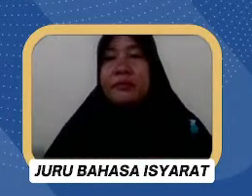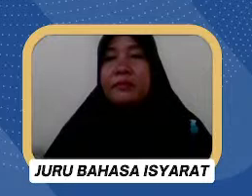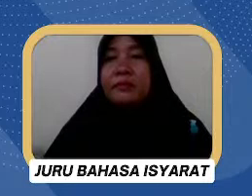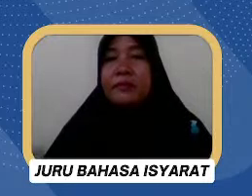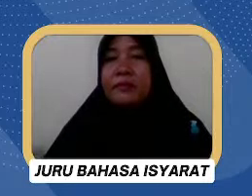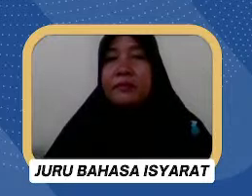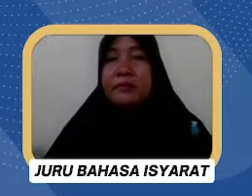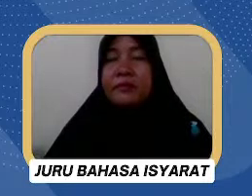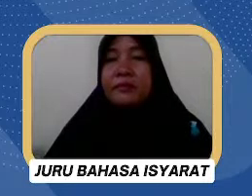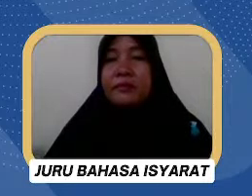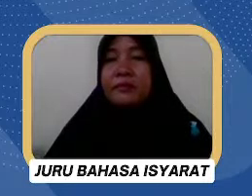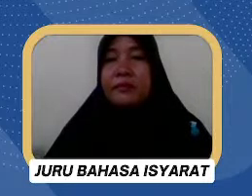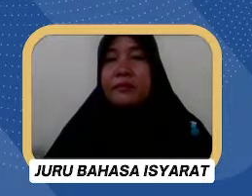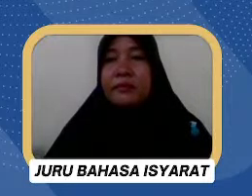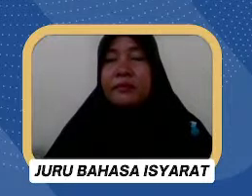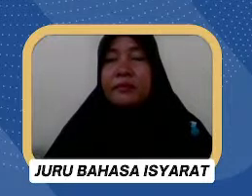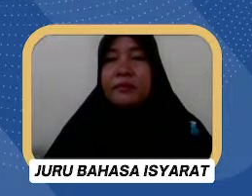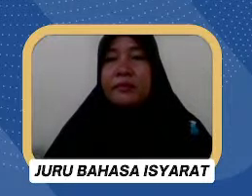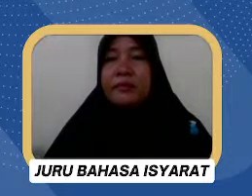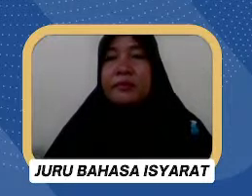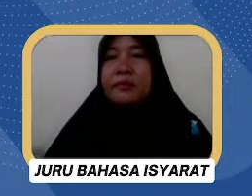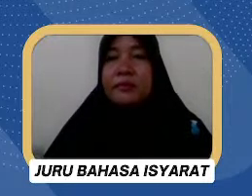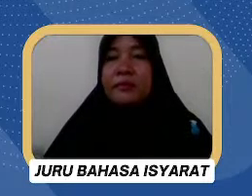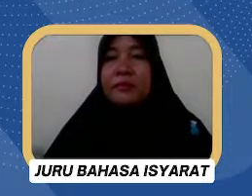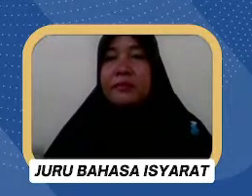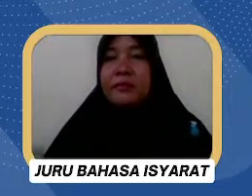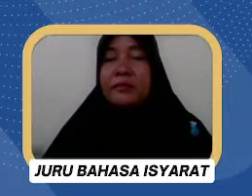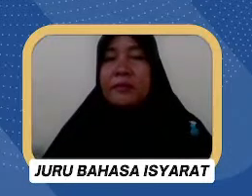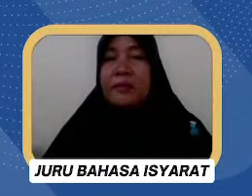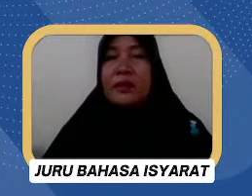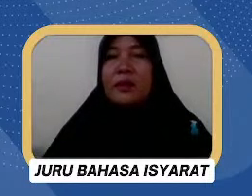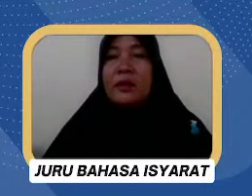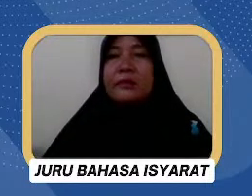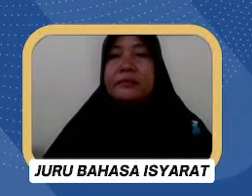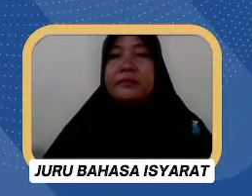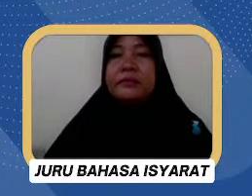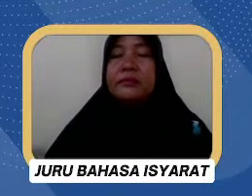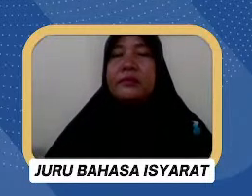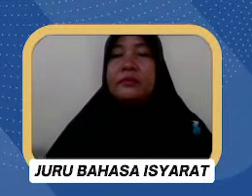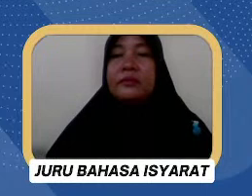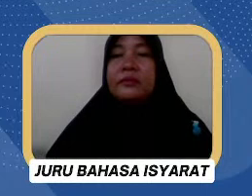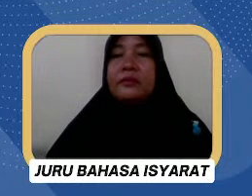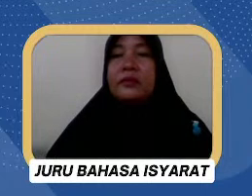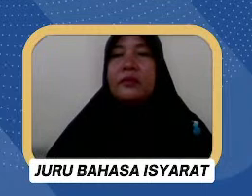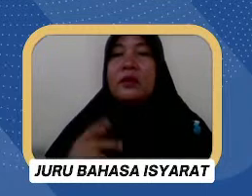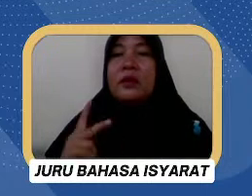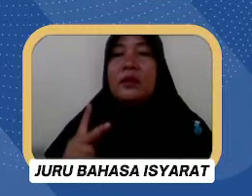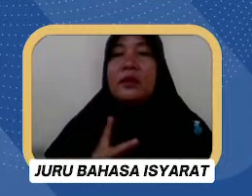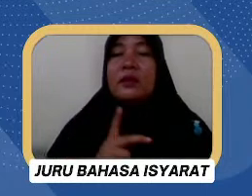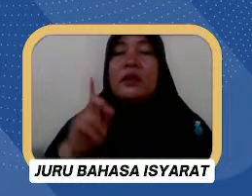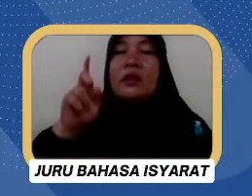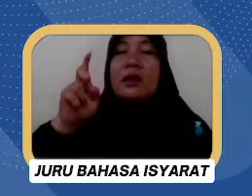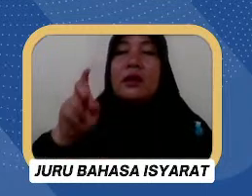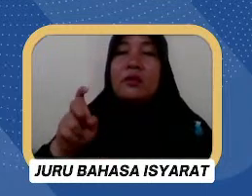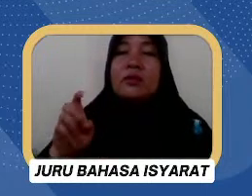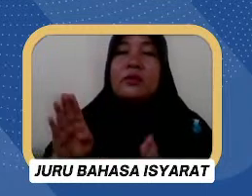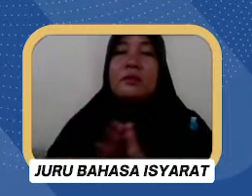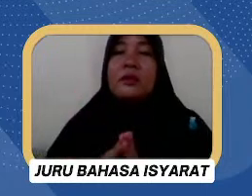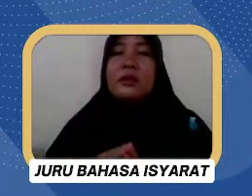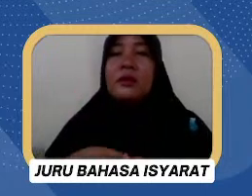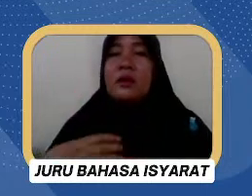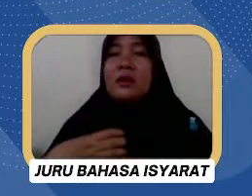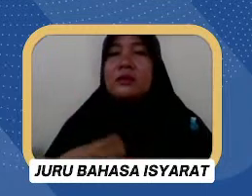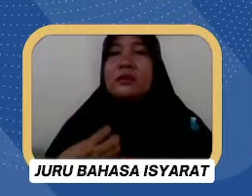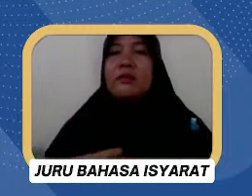Nah, berlaku, bersikap, bertindak tanduk yang seperti apa? Karena kita orang bangsa timur yang mengedepankan Pancasila